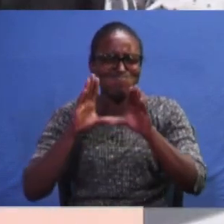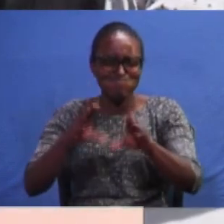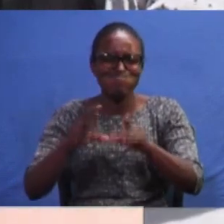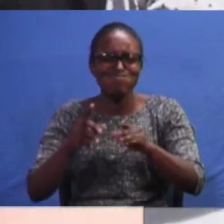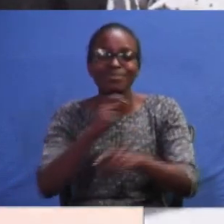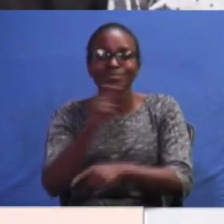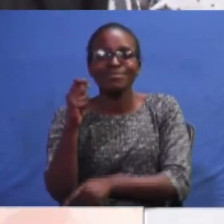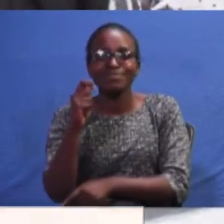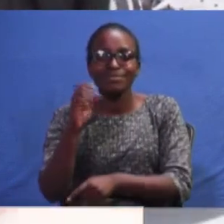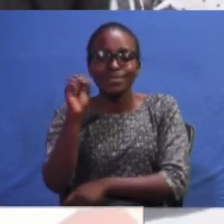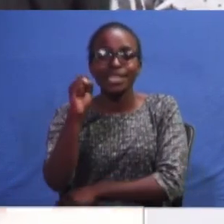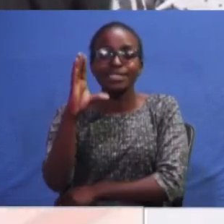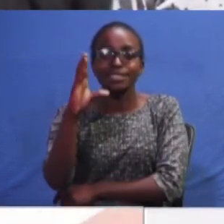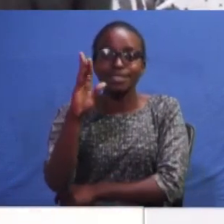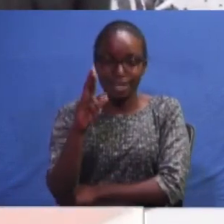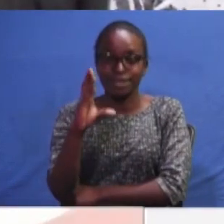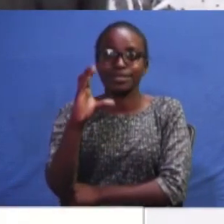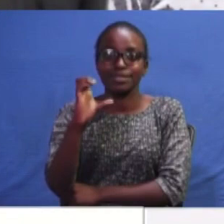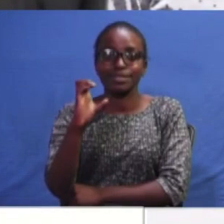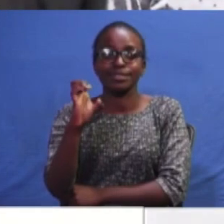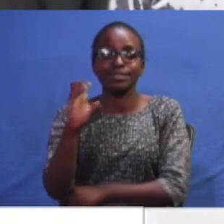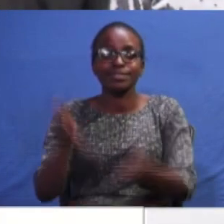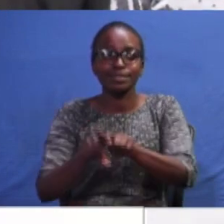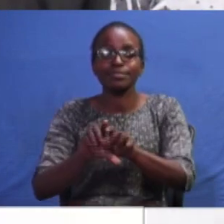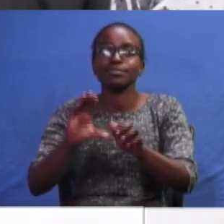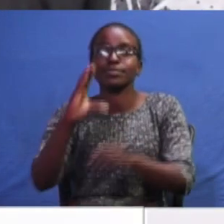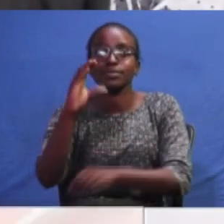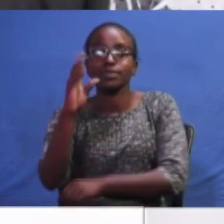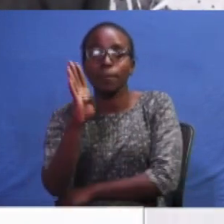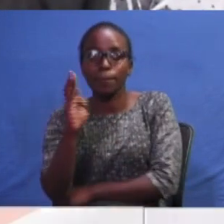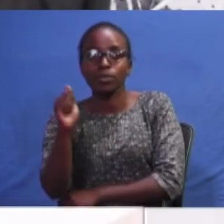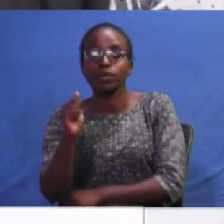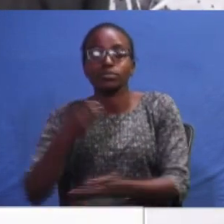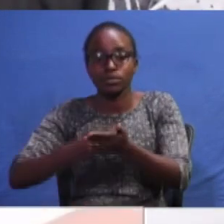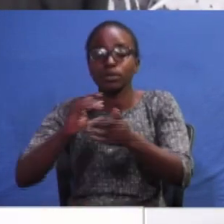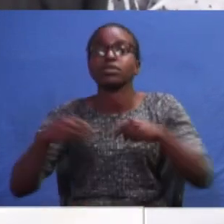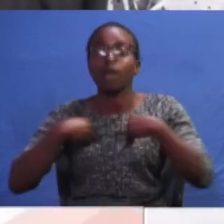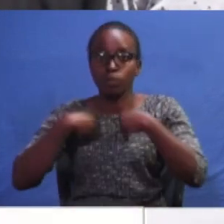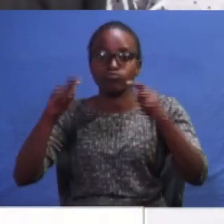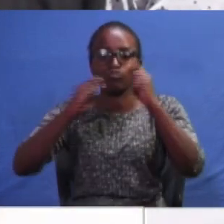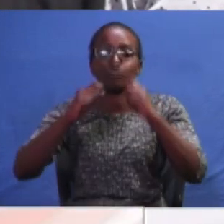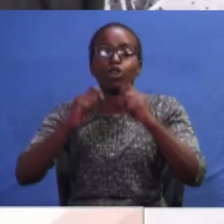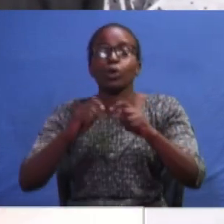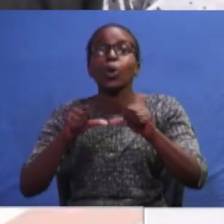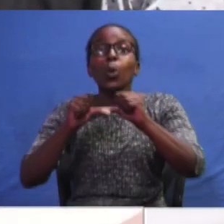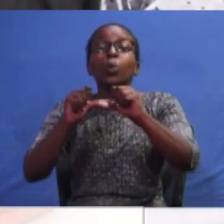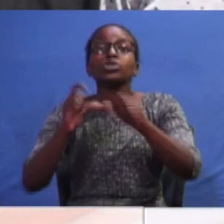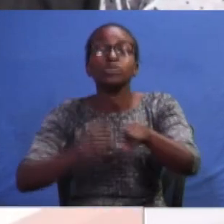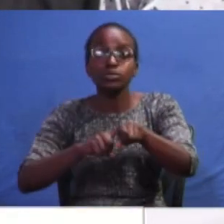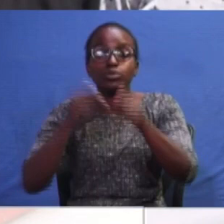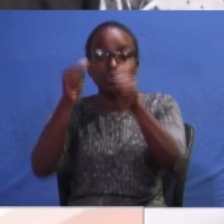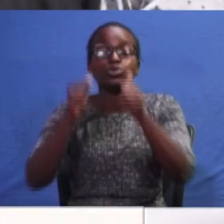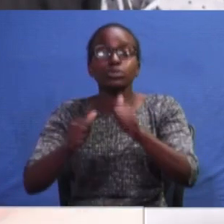the SRC and the IPCCF to sign a CBA with us, we decided to go on strike. This strike notice came out last